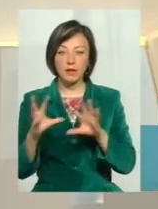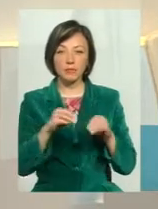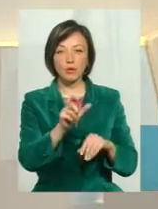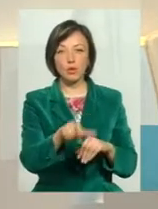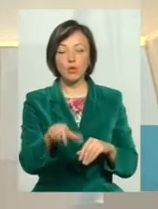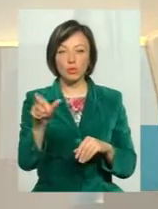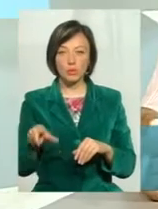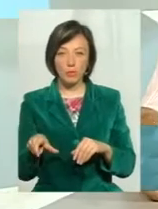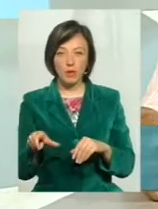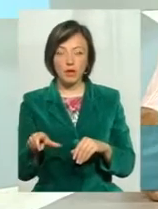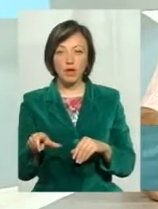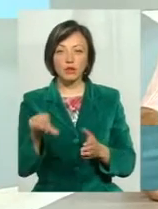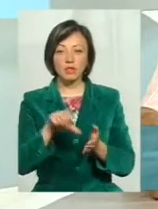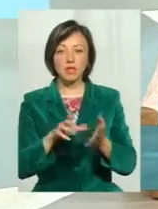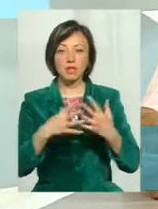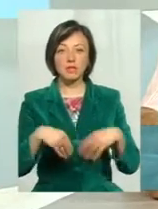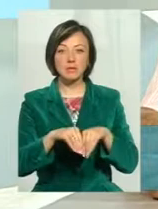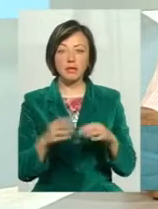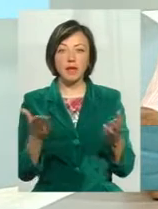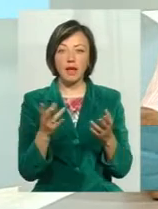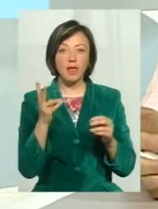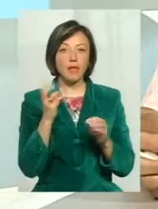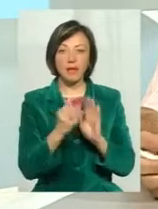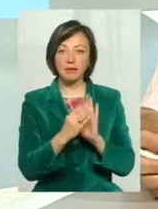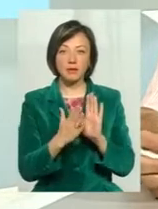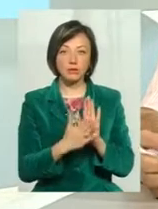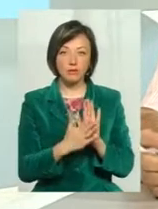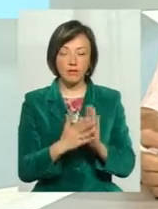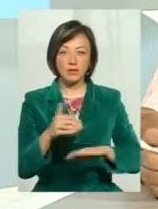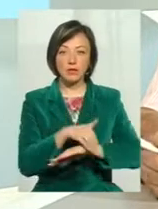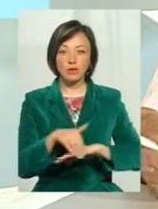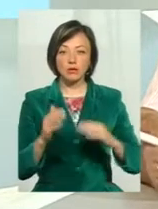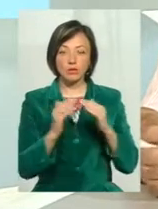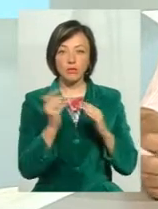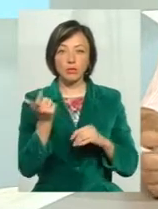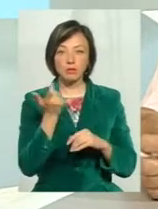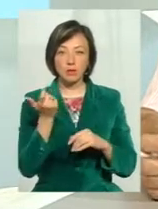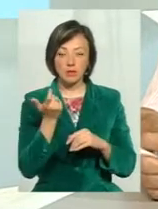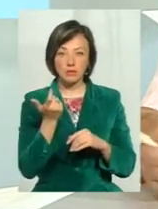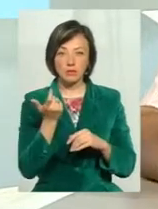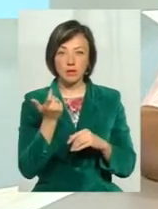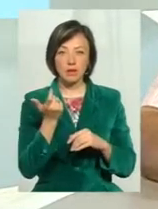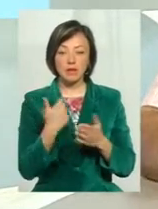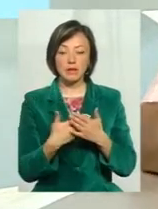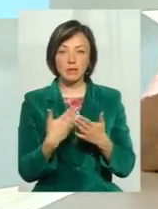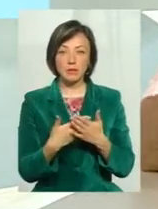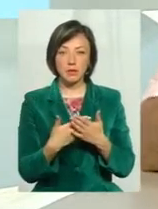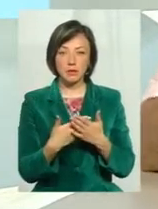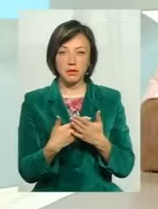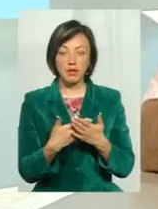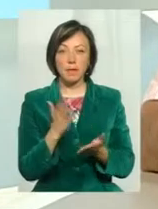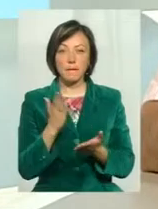особи, особи, члени сім'ї яких не зареєстровані за адресою домогосподарства, про що я говорив, що, до прикладу,